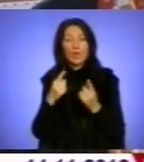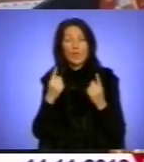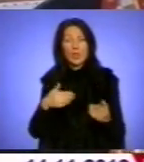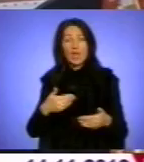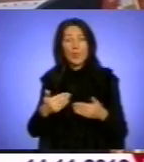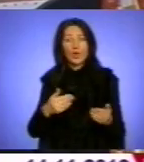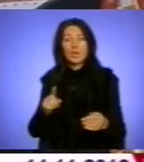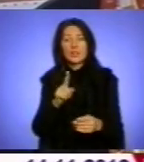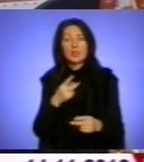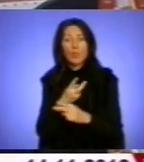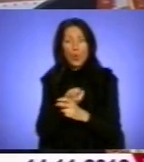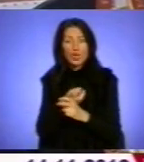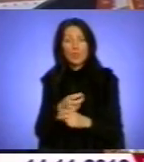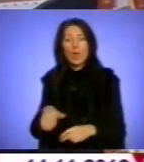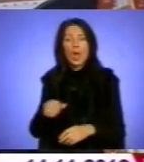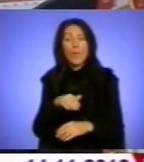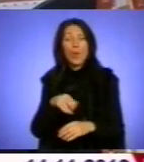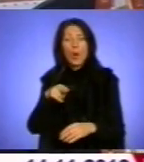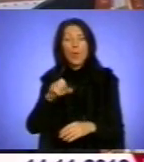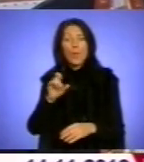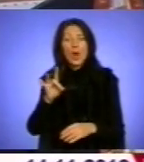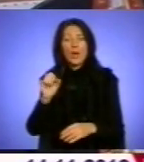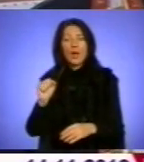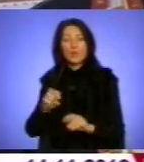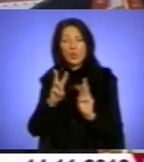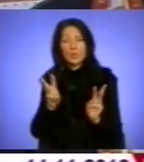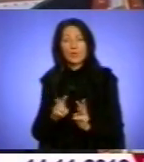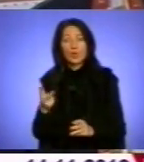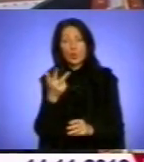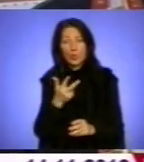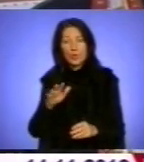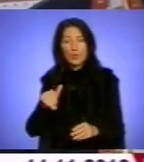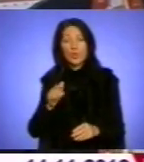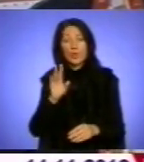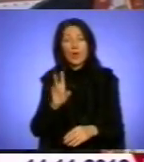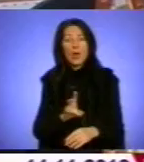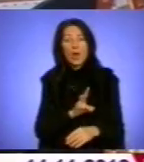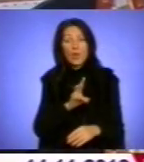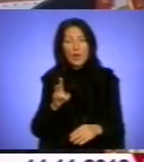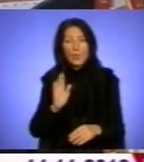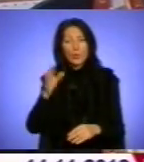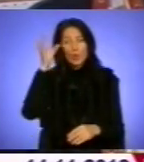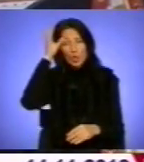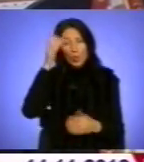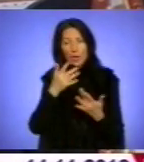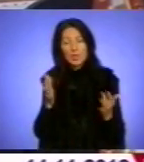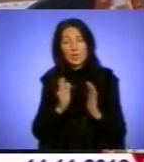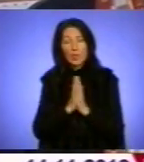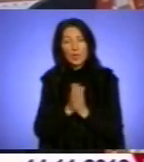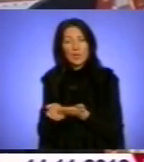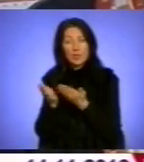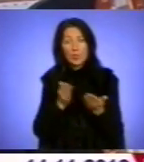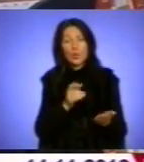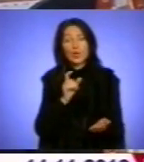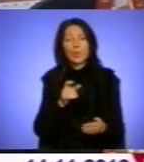з мощами по парафії Пресвятої Троїці. Зразу після цього в храмі вже будуть науки, також різного роду моління. Запрошуємо